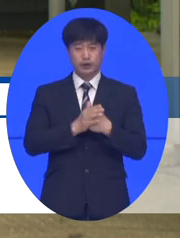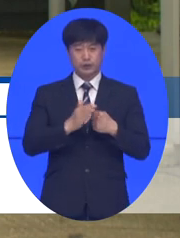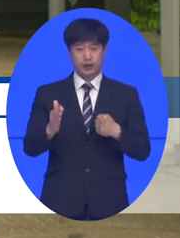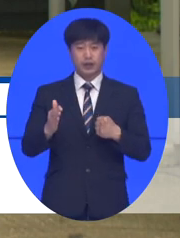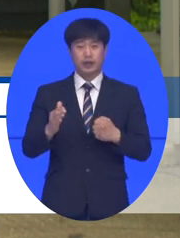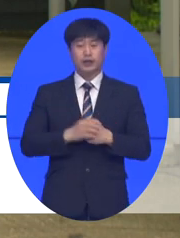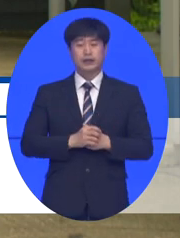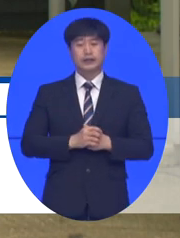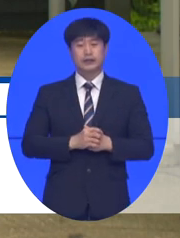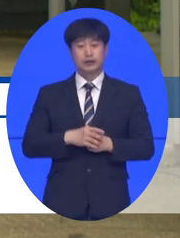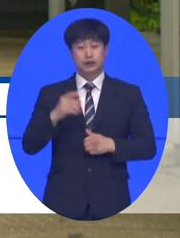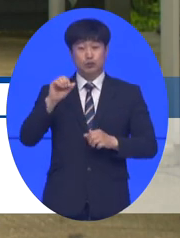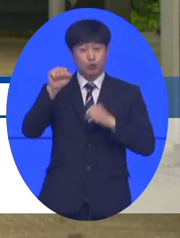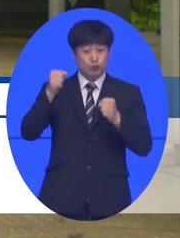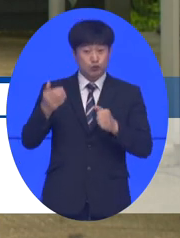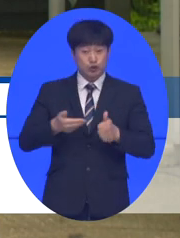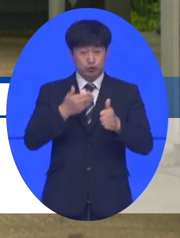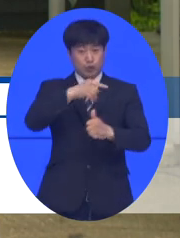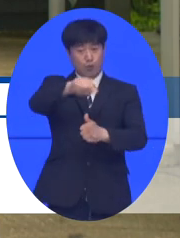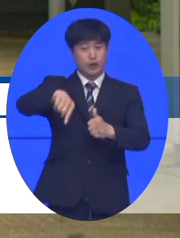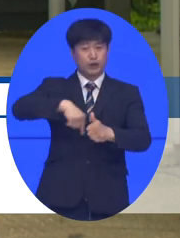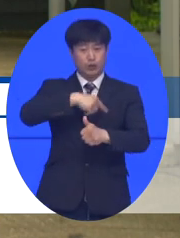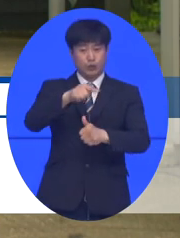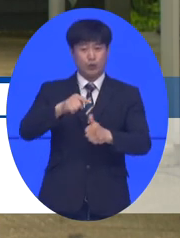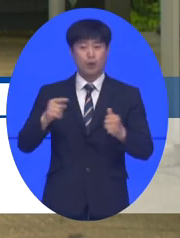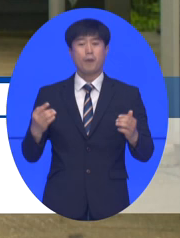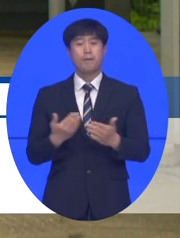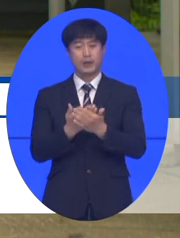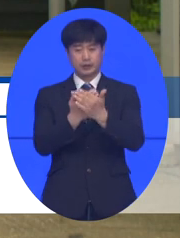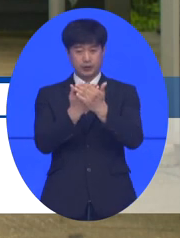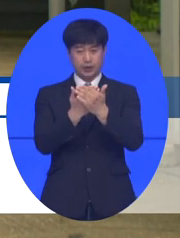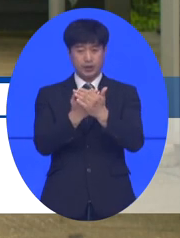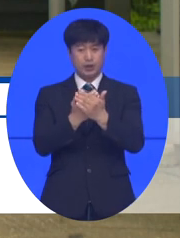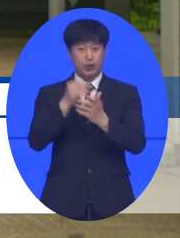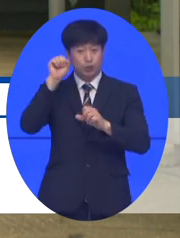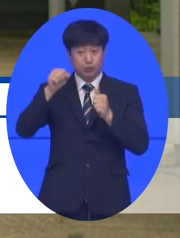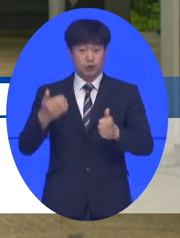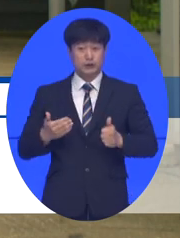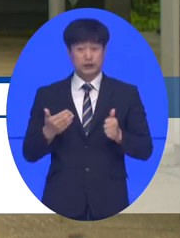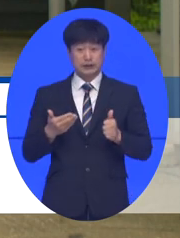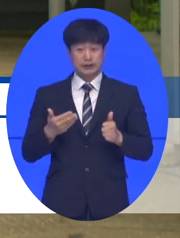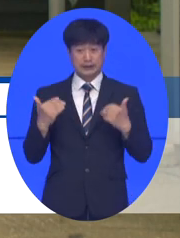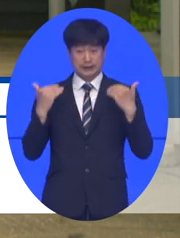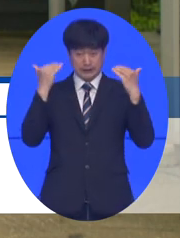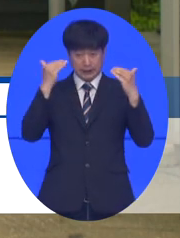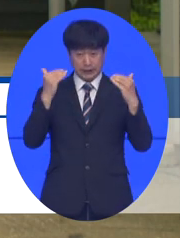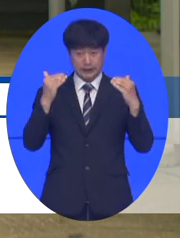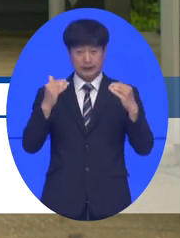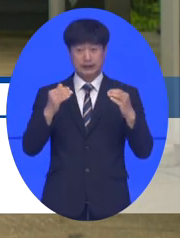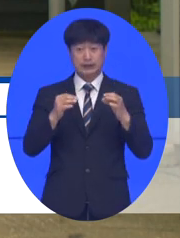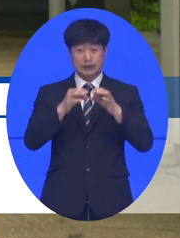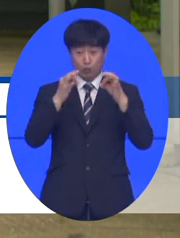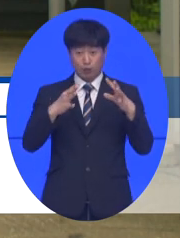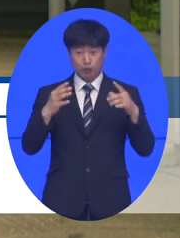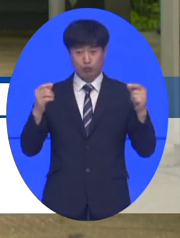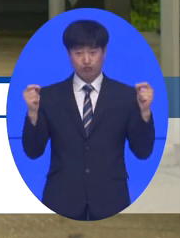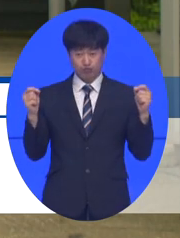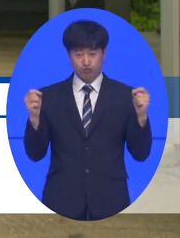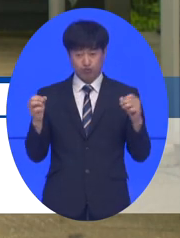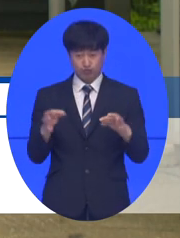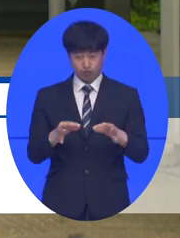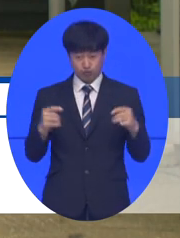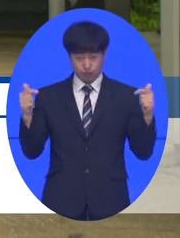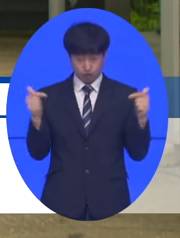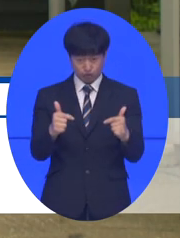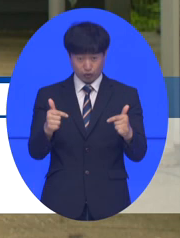하기 때문에 가축 사육 환경도 개선이 되고요. 또 가축의 그 크는 기간도 상당히 단축이